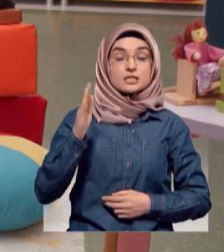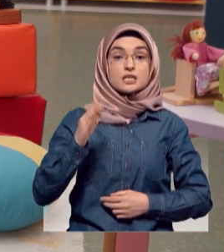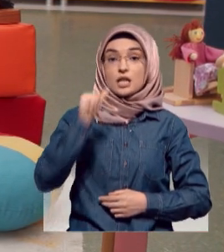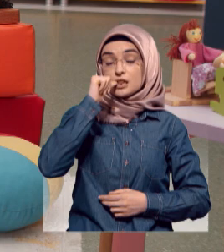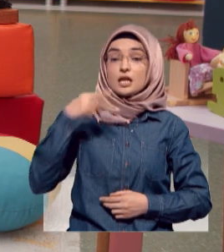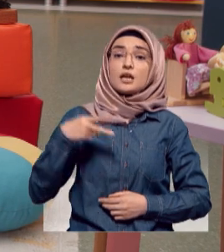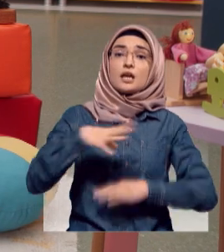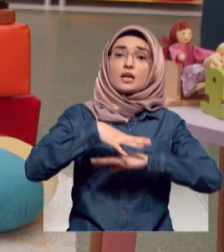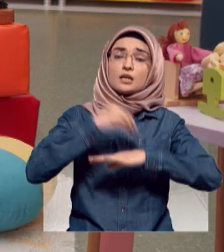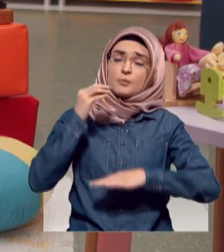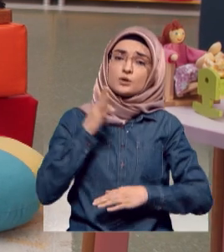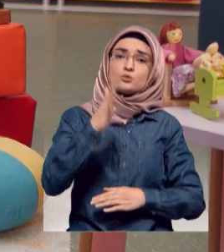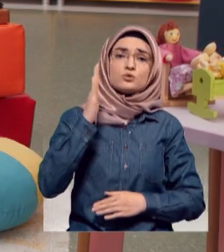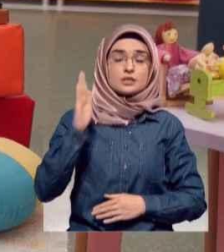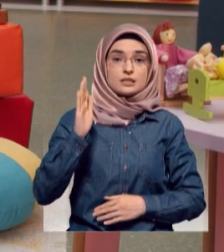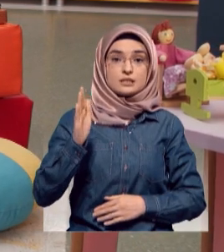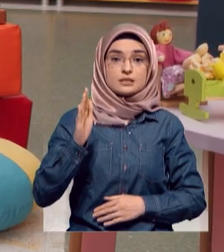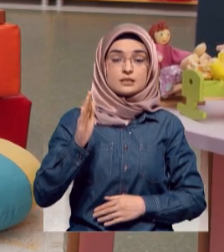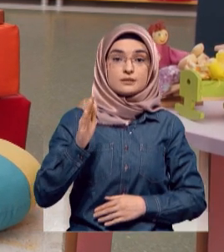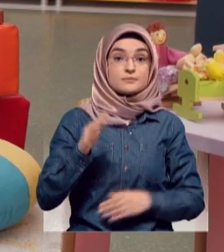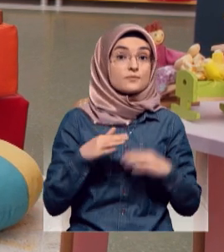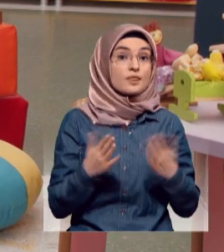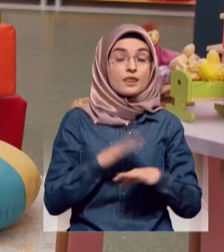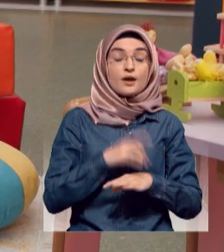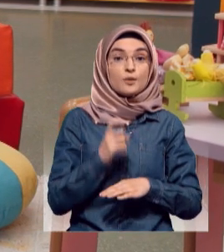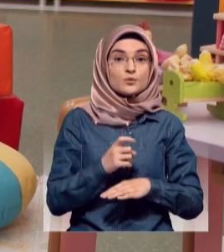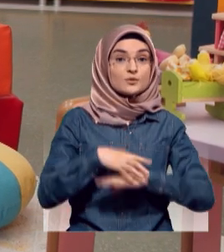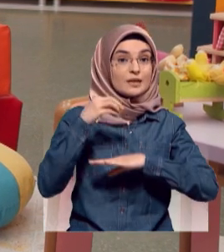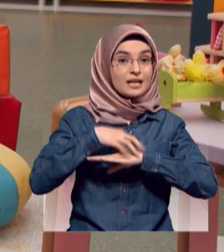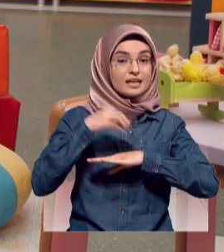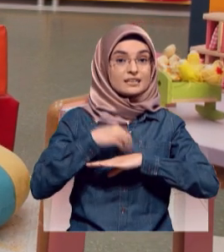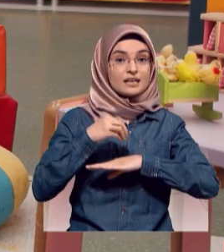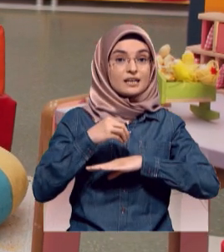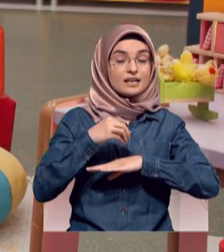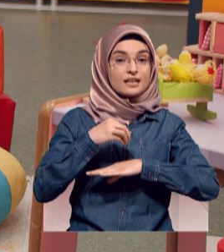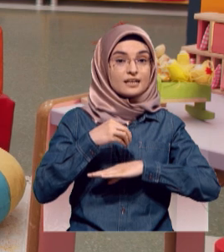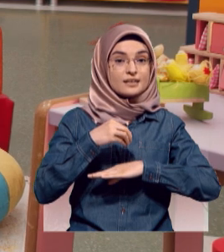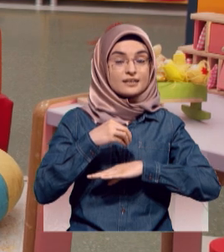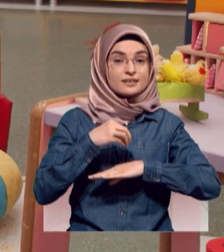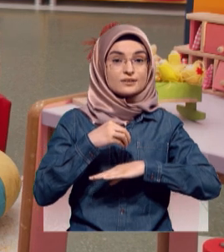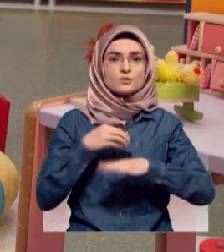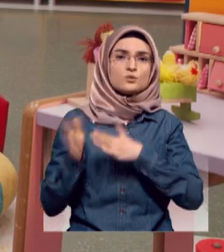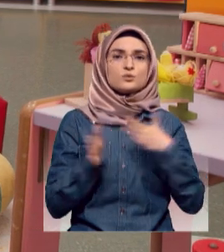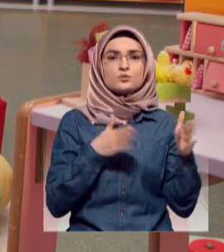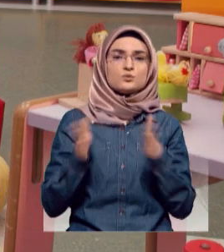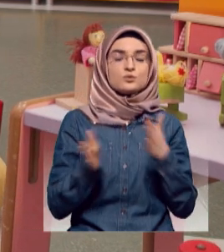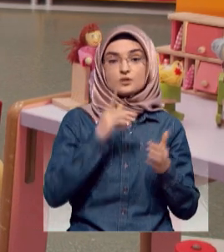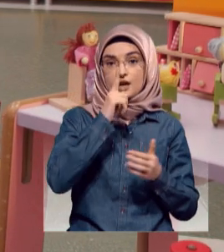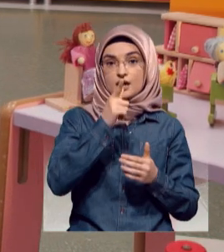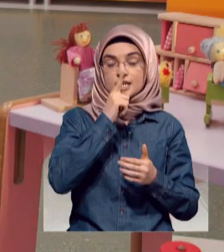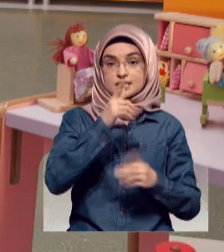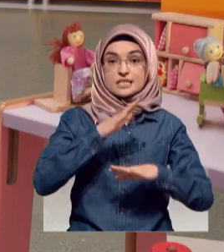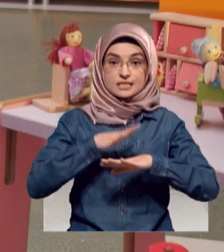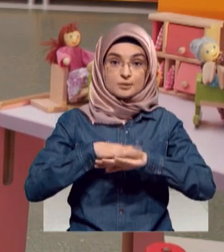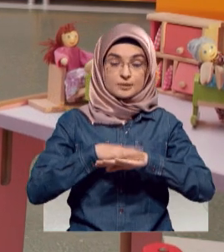uz gideriz. Dere, tepe, düz gideriz. Ne yapıyorduk tepelerde çocuklar? Yüksek sesle bir